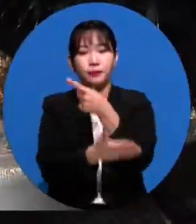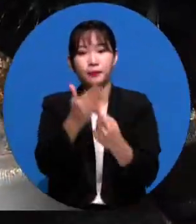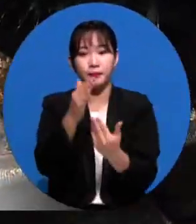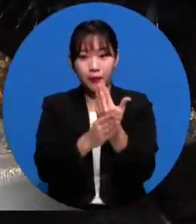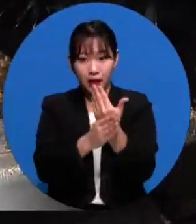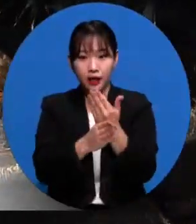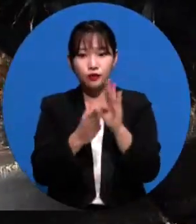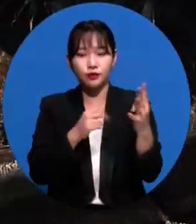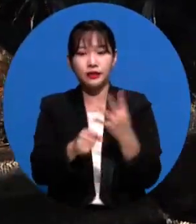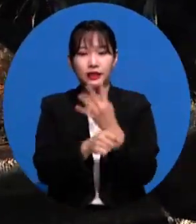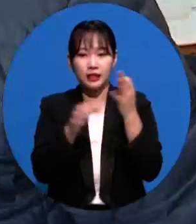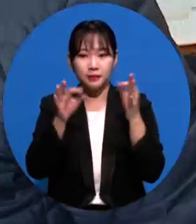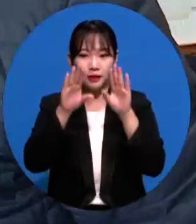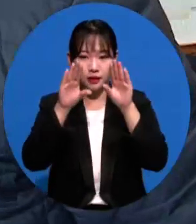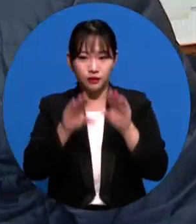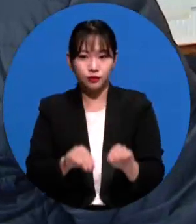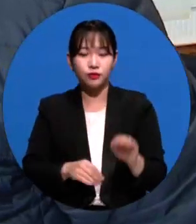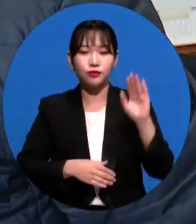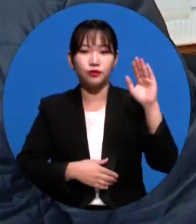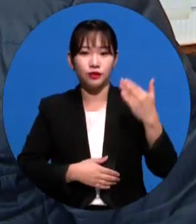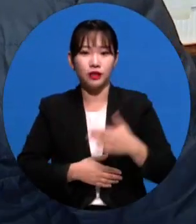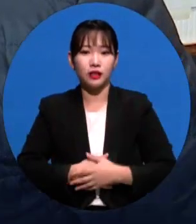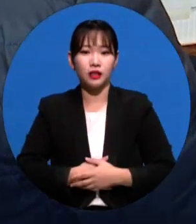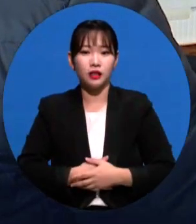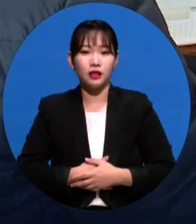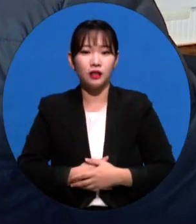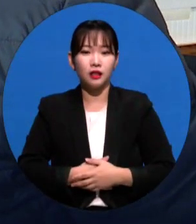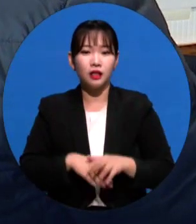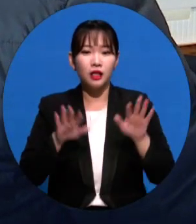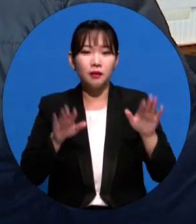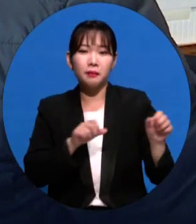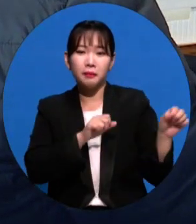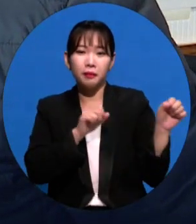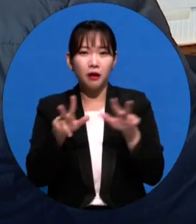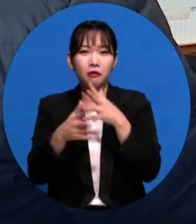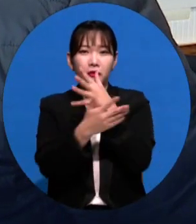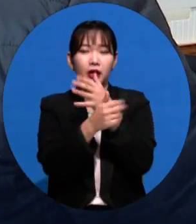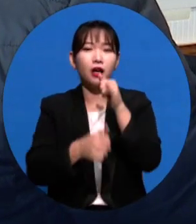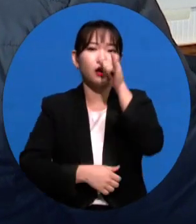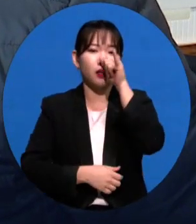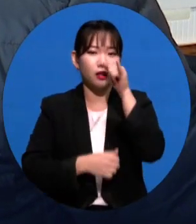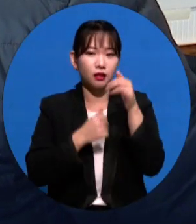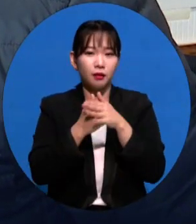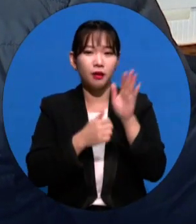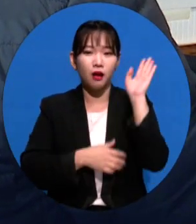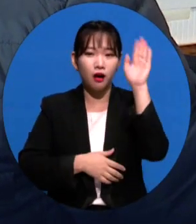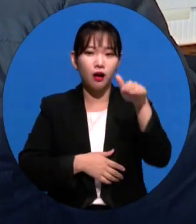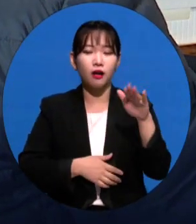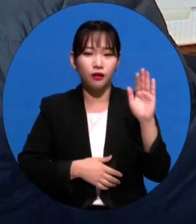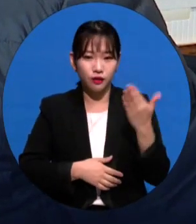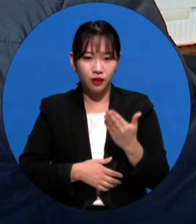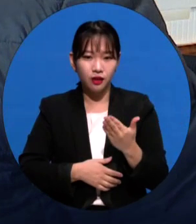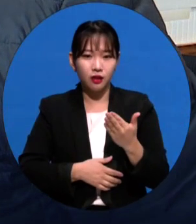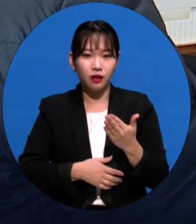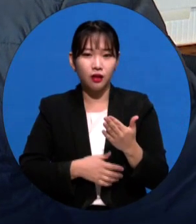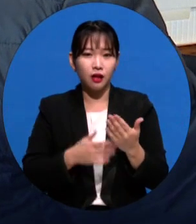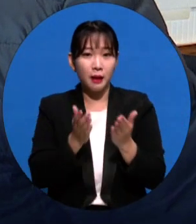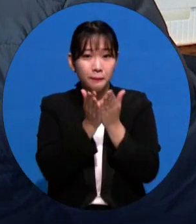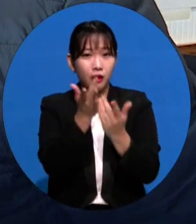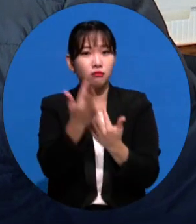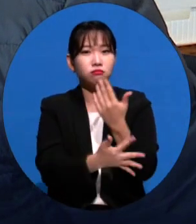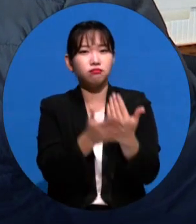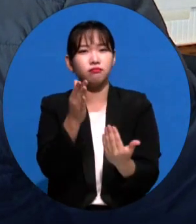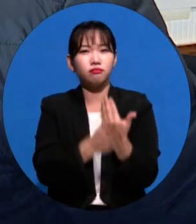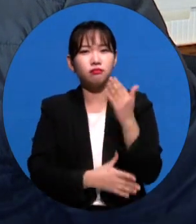4시간여 만에 진화됐습니다. 지금 이번 주 중간부터 지금 예약이 돼 있는 상태 출항을 해야 되는데 배가 여기